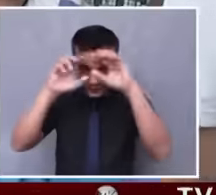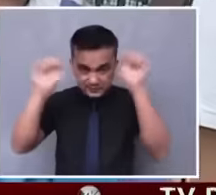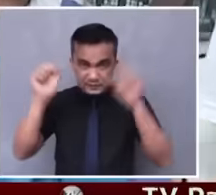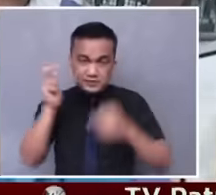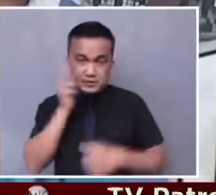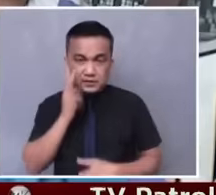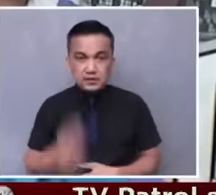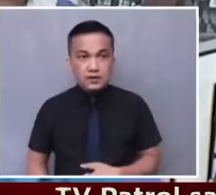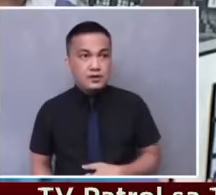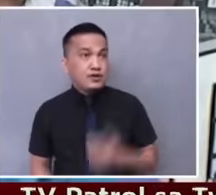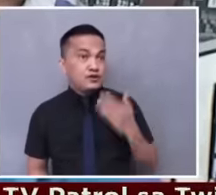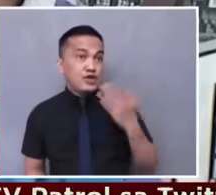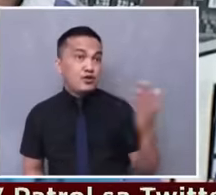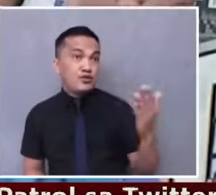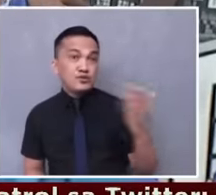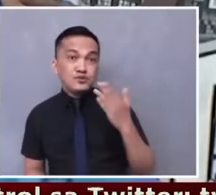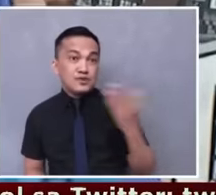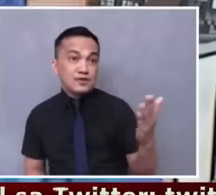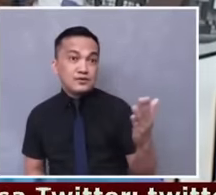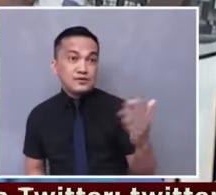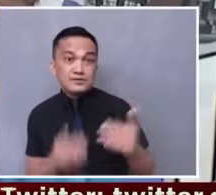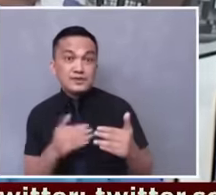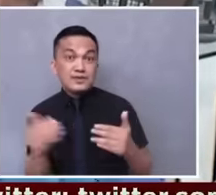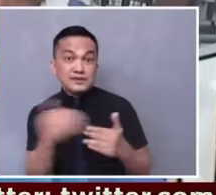you. Thank you in advance.